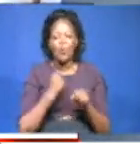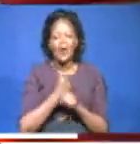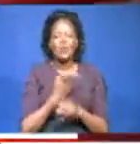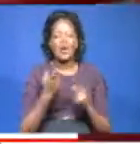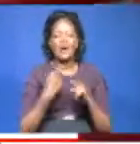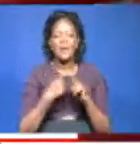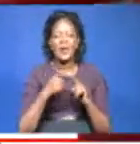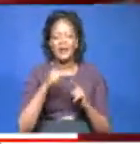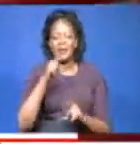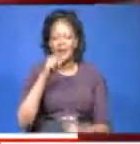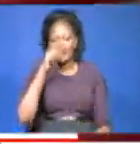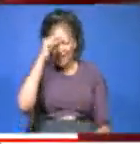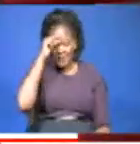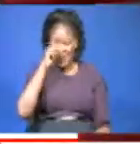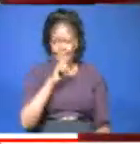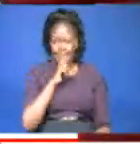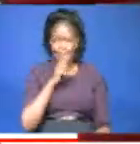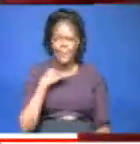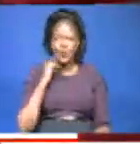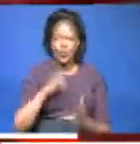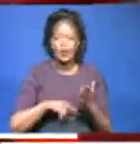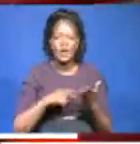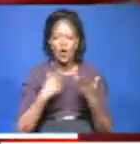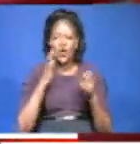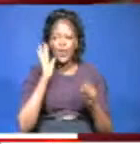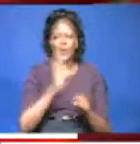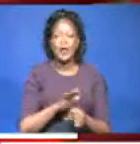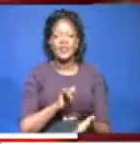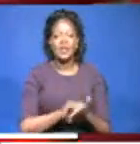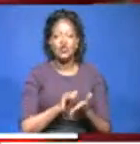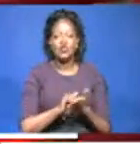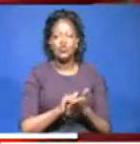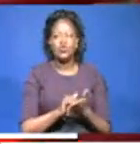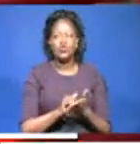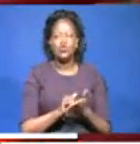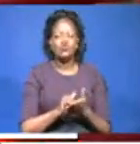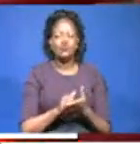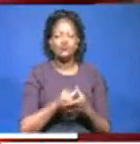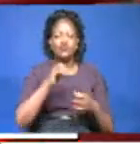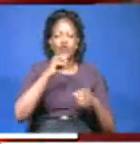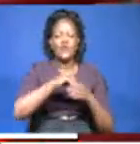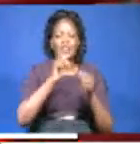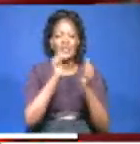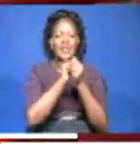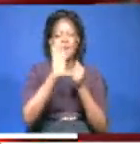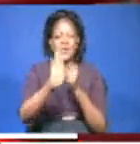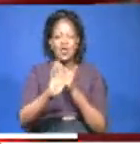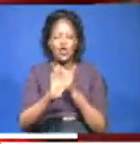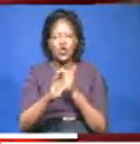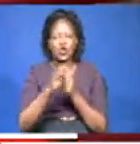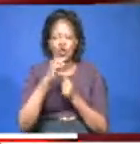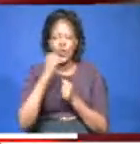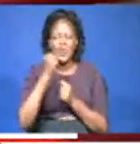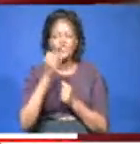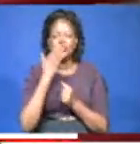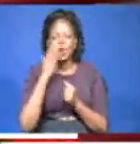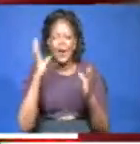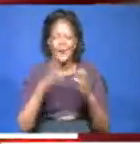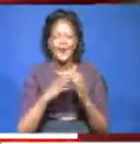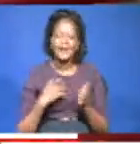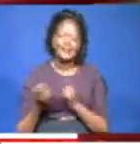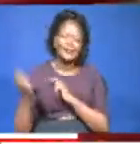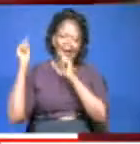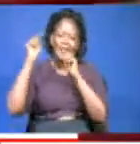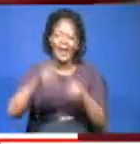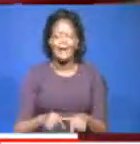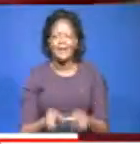silent. Tunataka vile uli promise kwamba you want to pump in 10 billion to revive Mumia Sugar Company. Tafadhali ukuje,